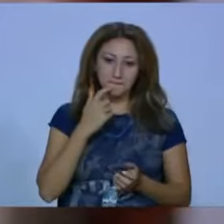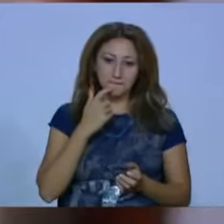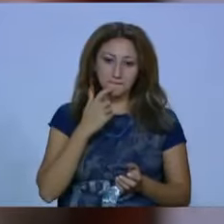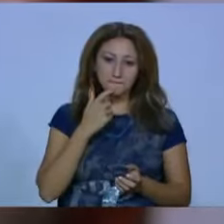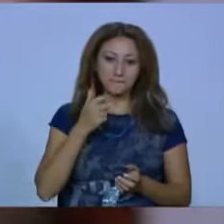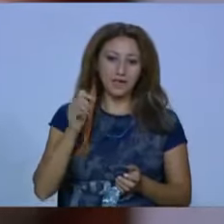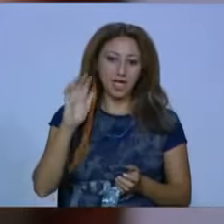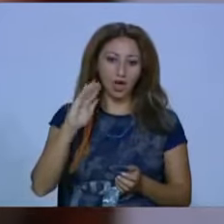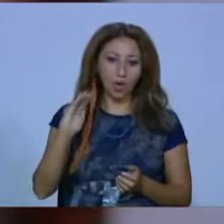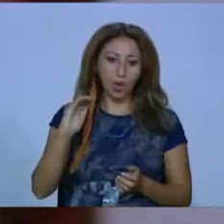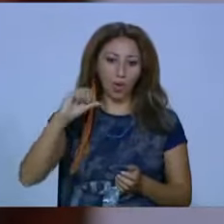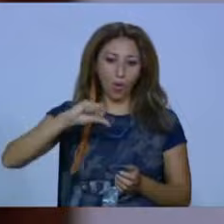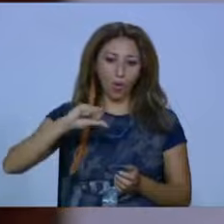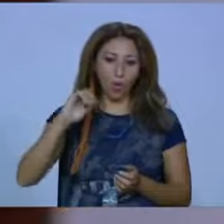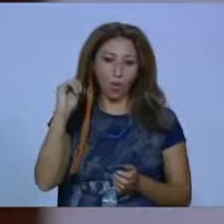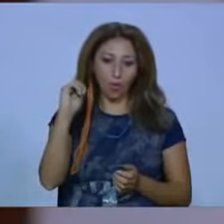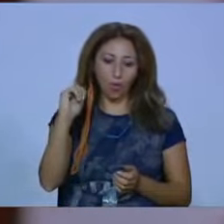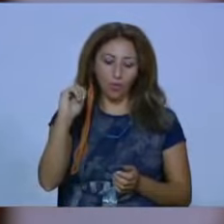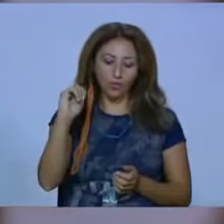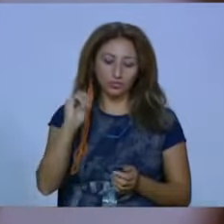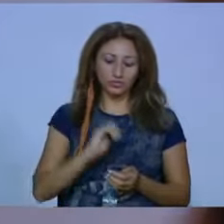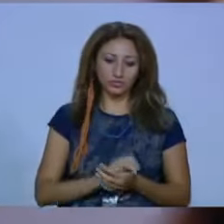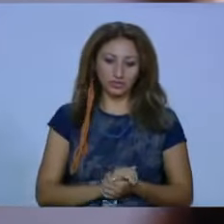الحاضرين، أنت هاد